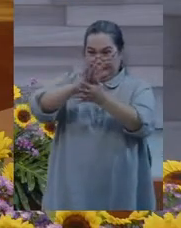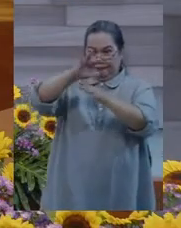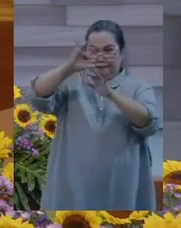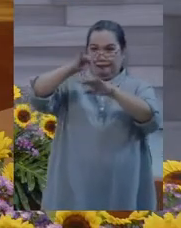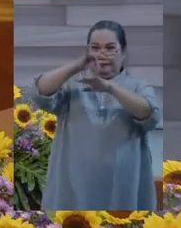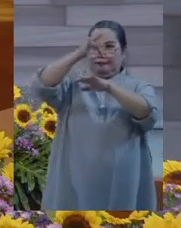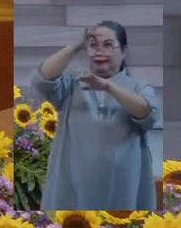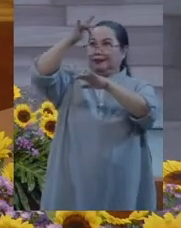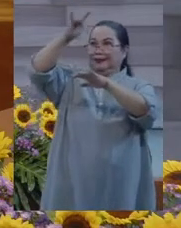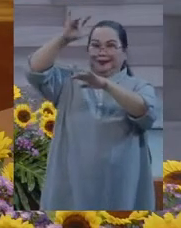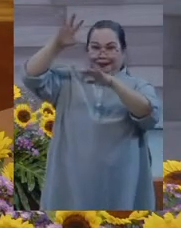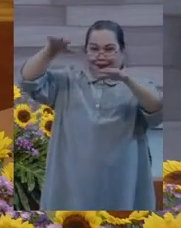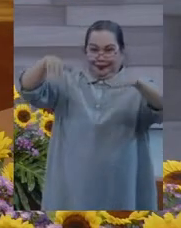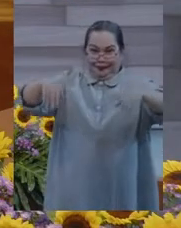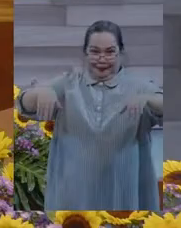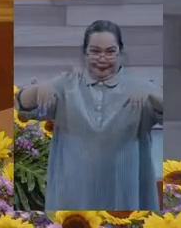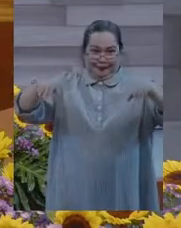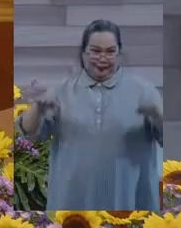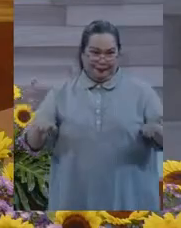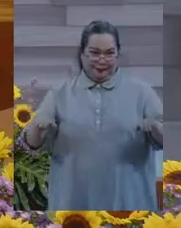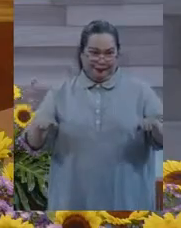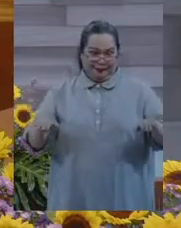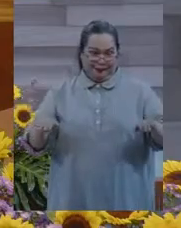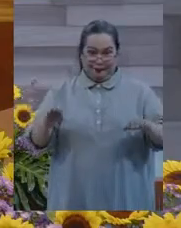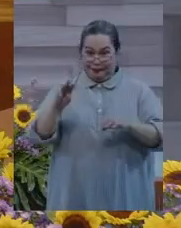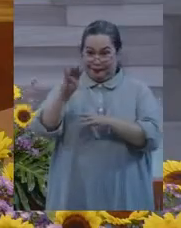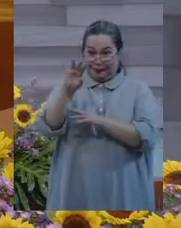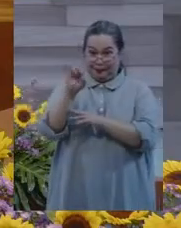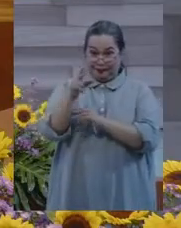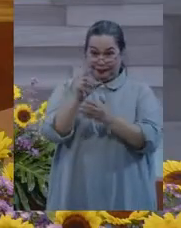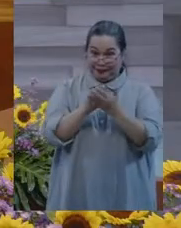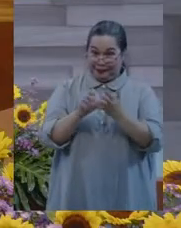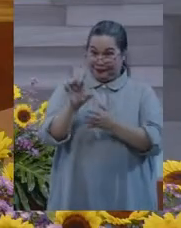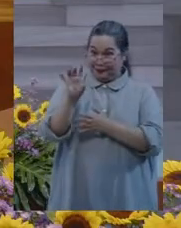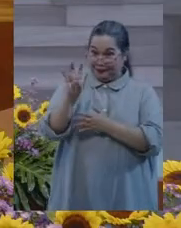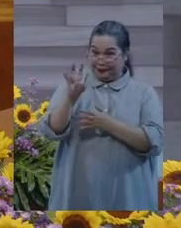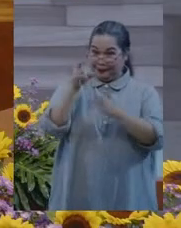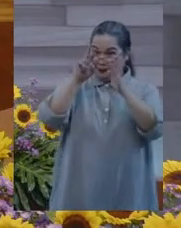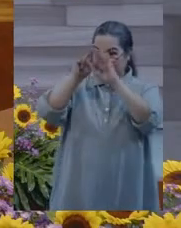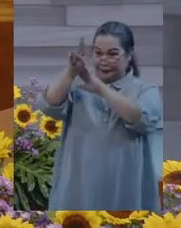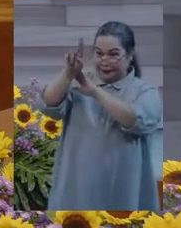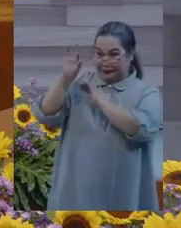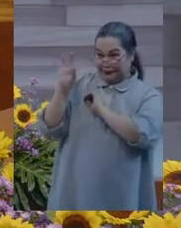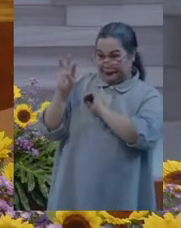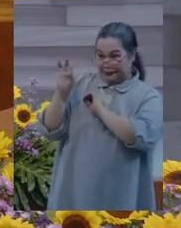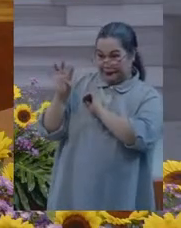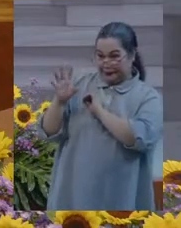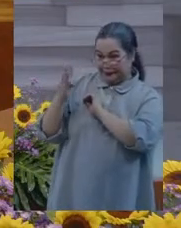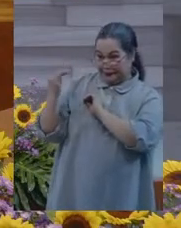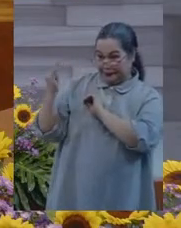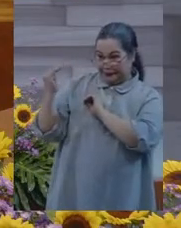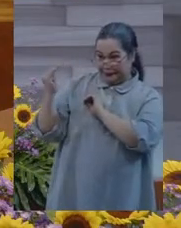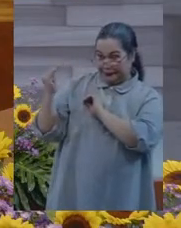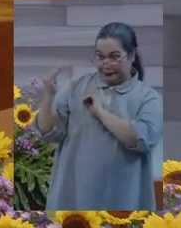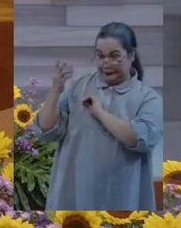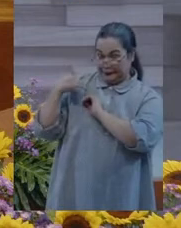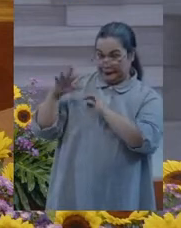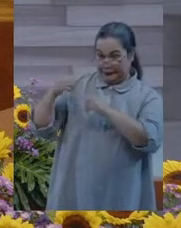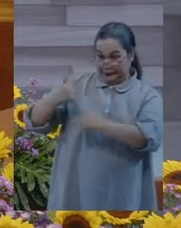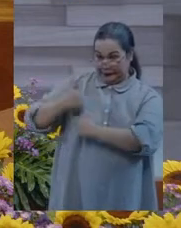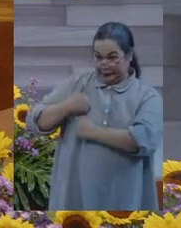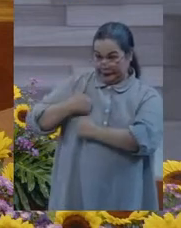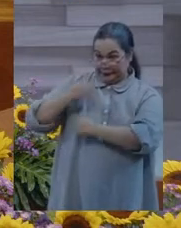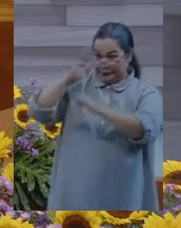throne. Sinabi din ito sa Mark chapter 8. Sinabi din ito sa Revelations 19:14. And the armies